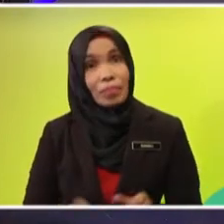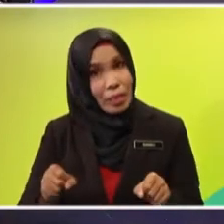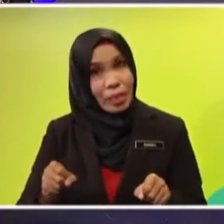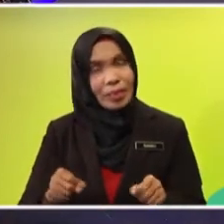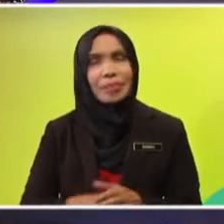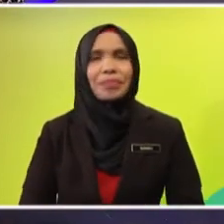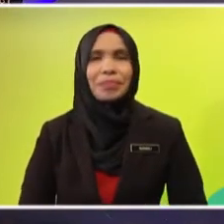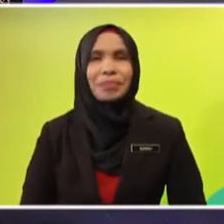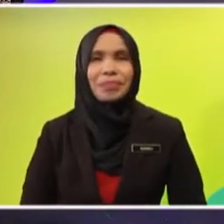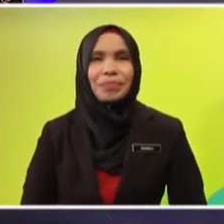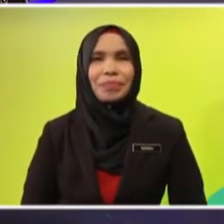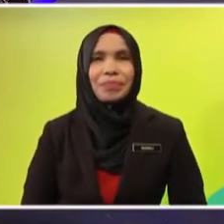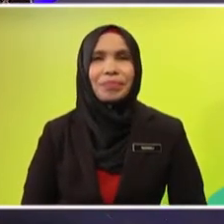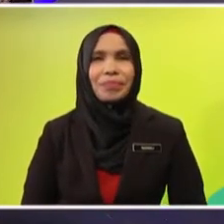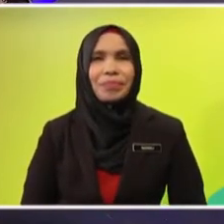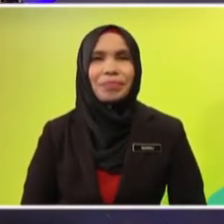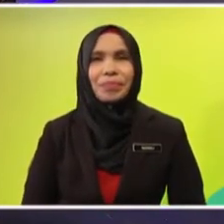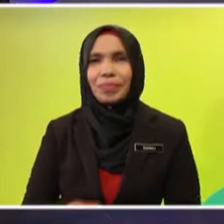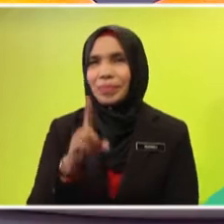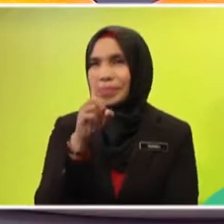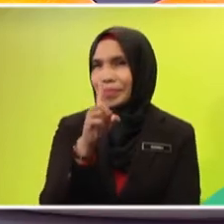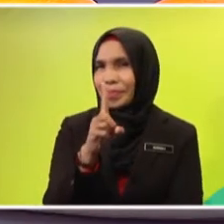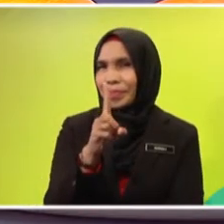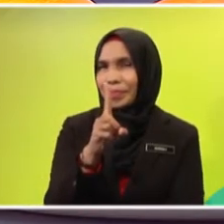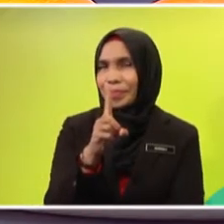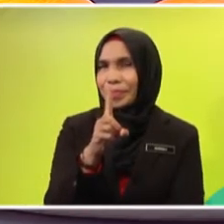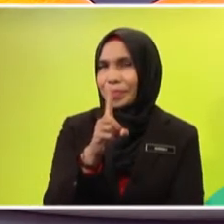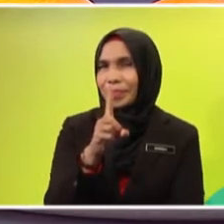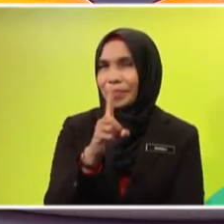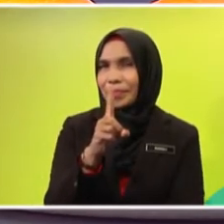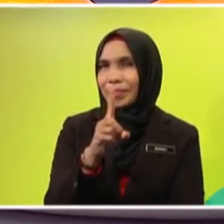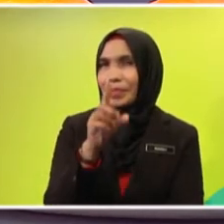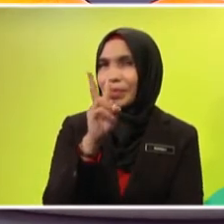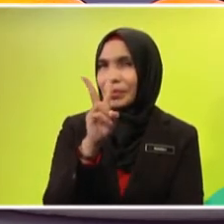Oke jadi 1buah hebat